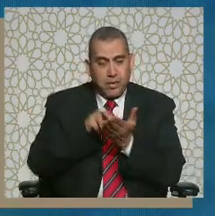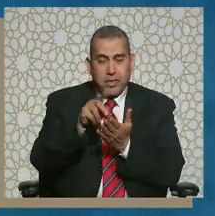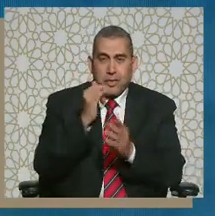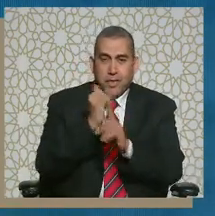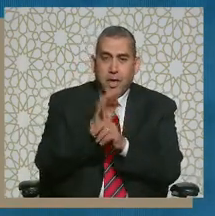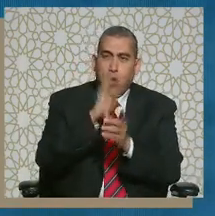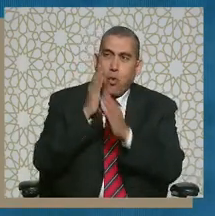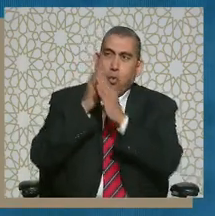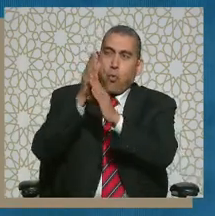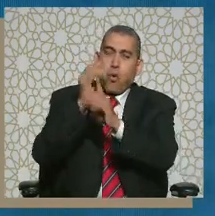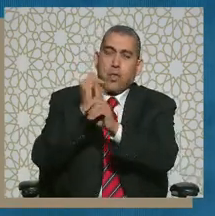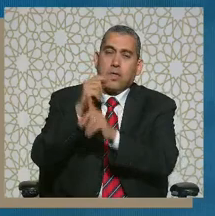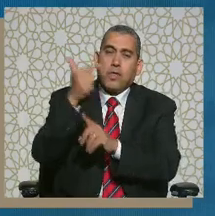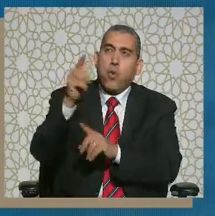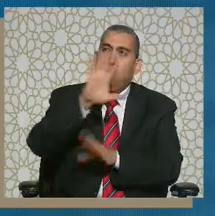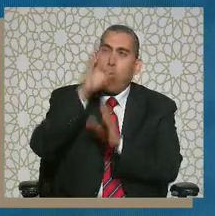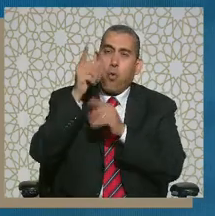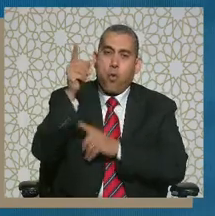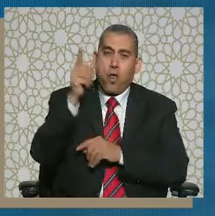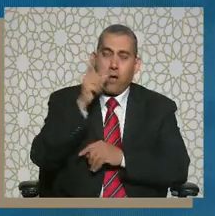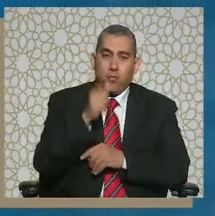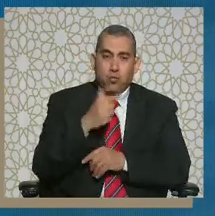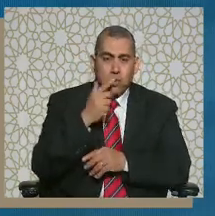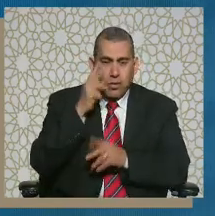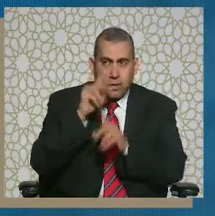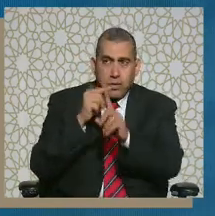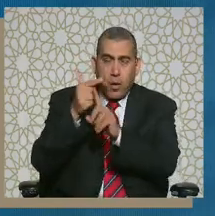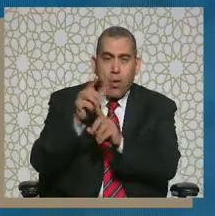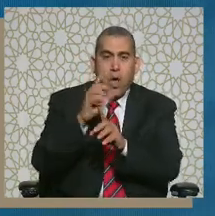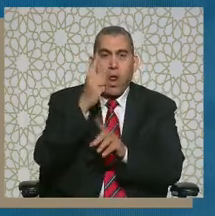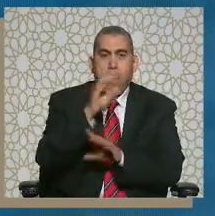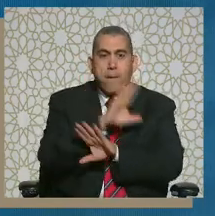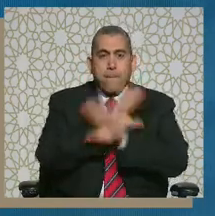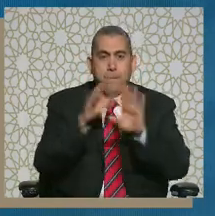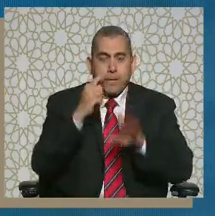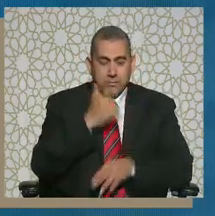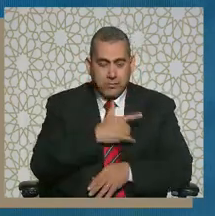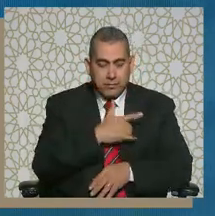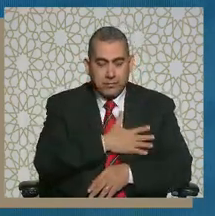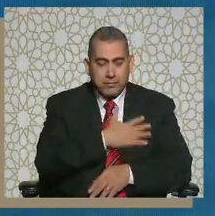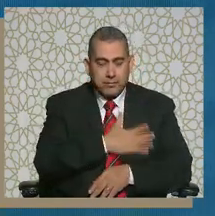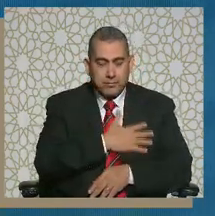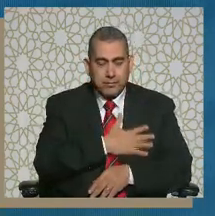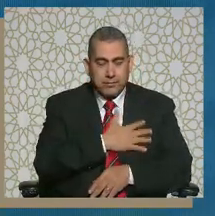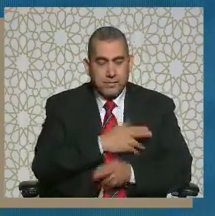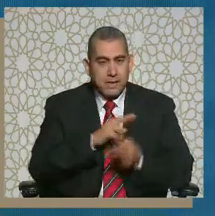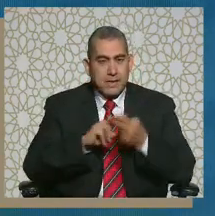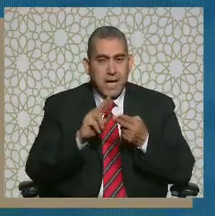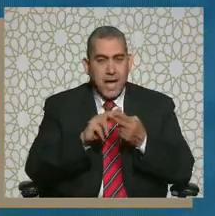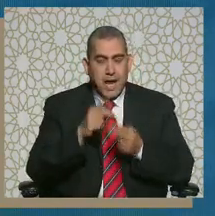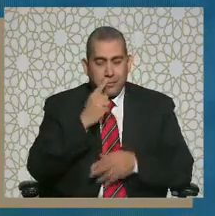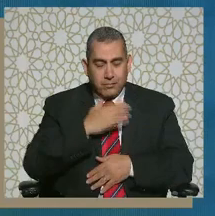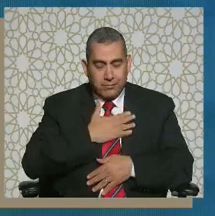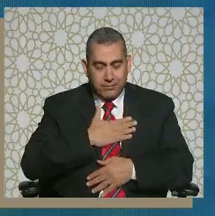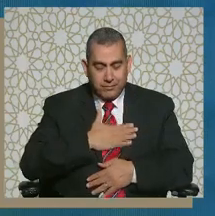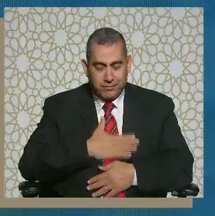وما عندناش حل والتوكل على الله يصيب القلب بسلام وسكون